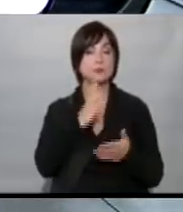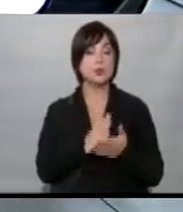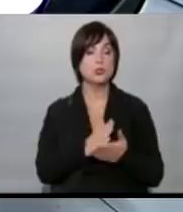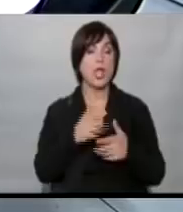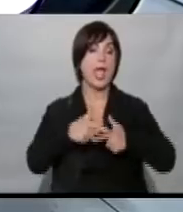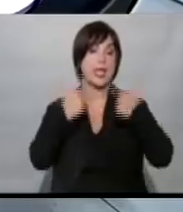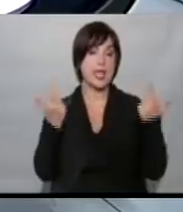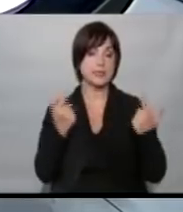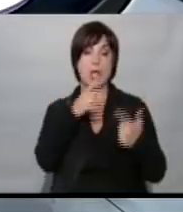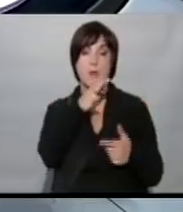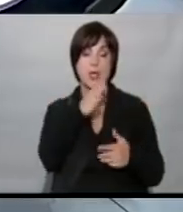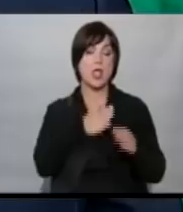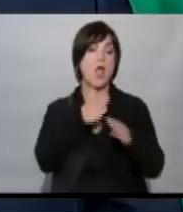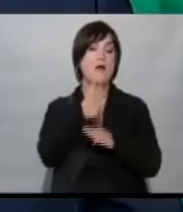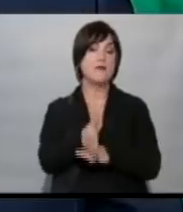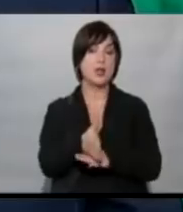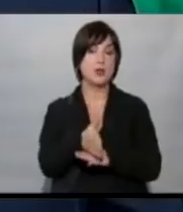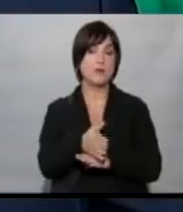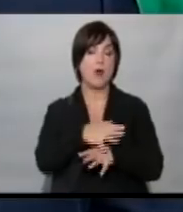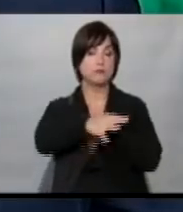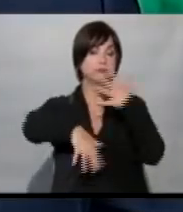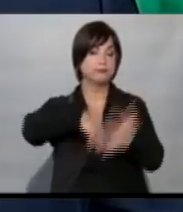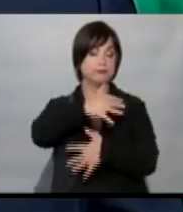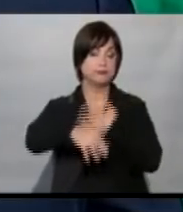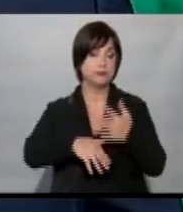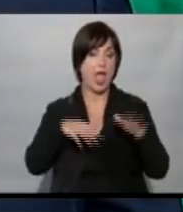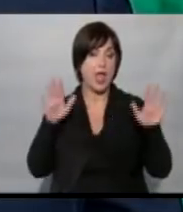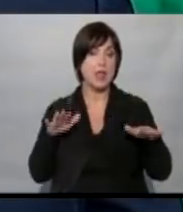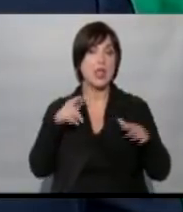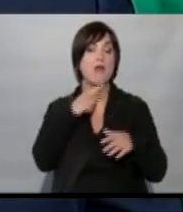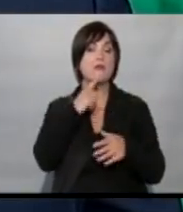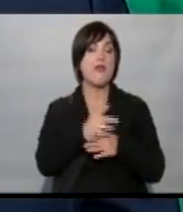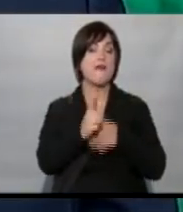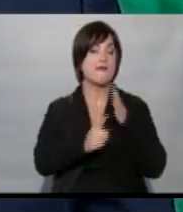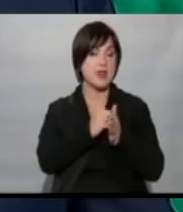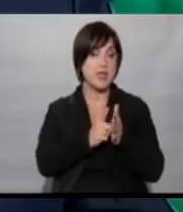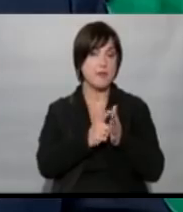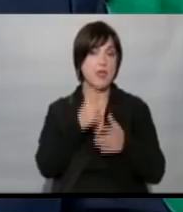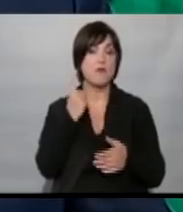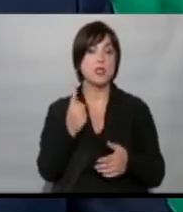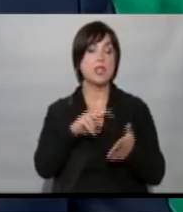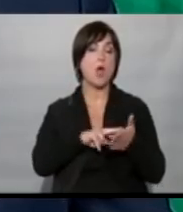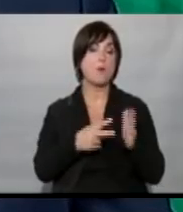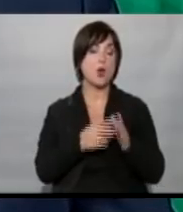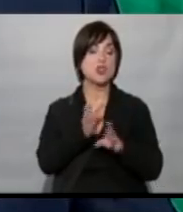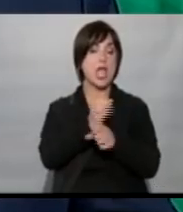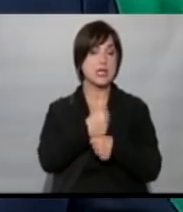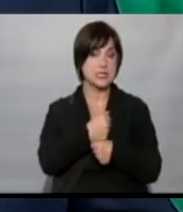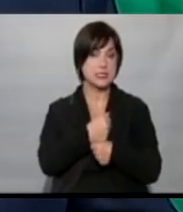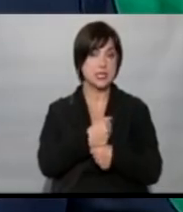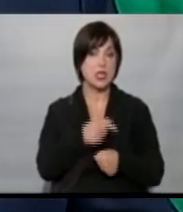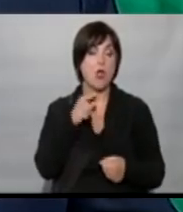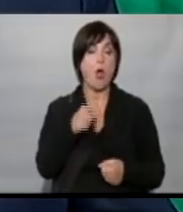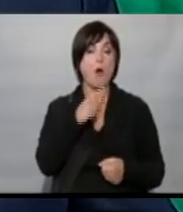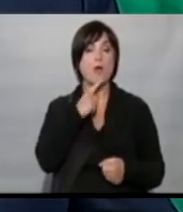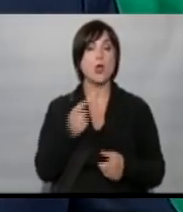сосема јасно дека Македонија влегува во турбулентен лет, односно во турбулентни времења и во една политичка криза. Да, тоа се политичките